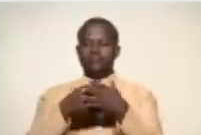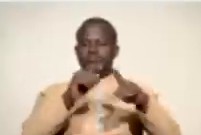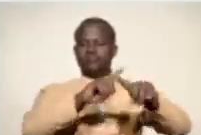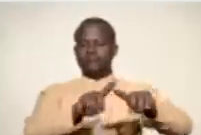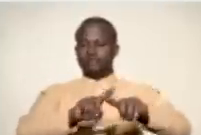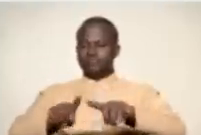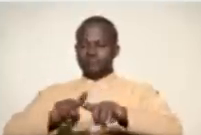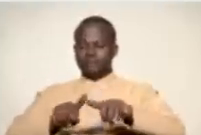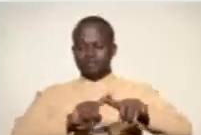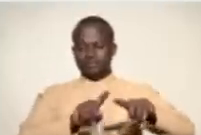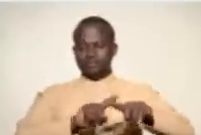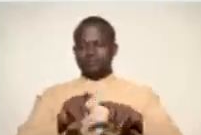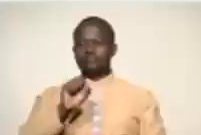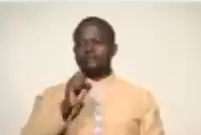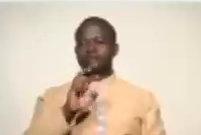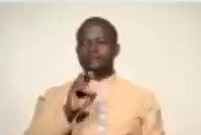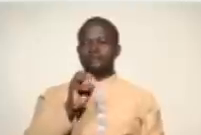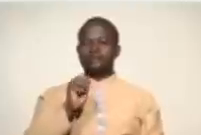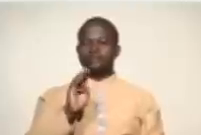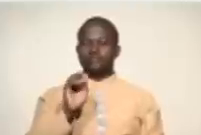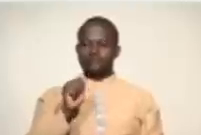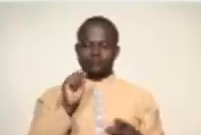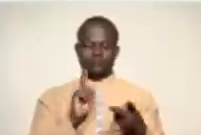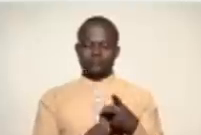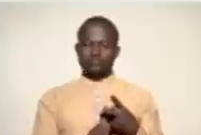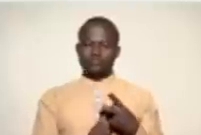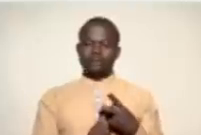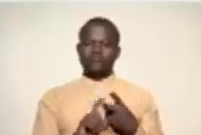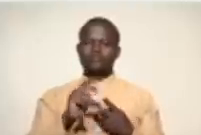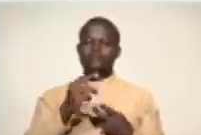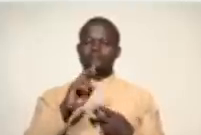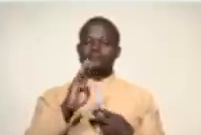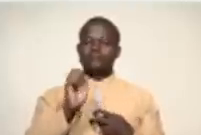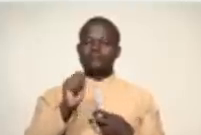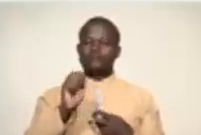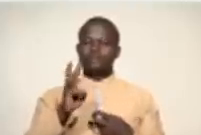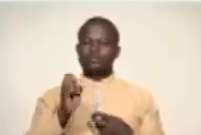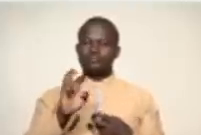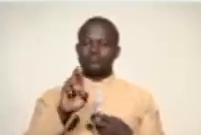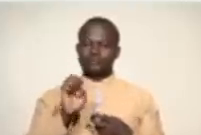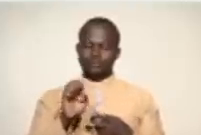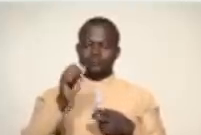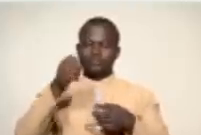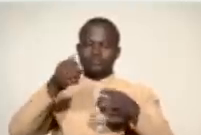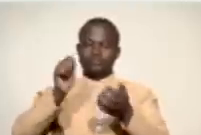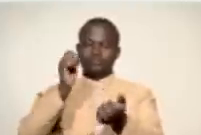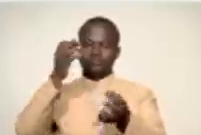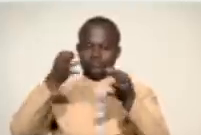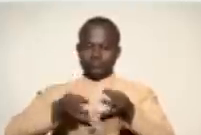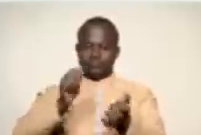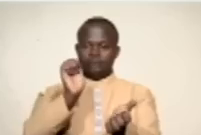batandukanye ba Seromba ba ngira abatware n'abandi bose bagiye bakatirwa na rura